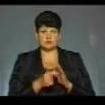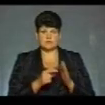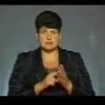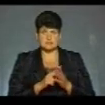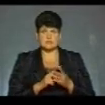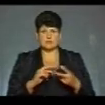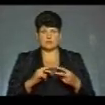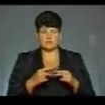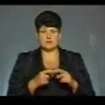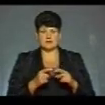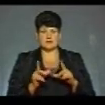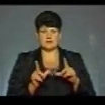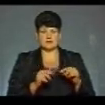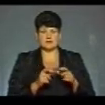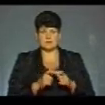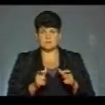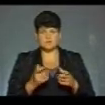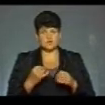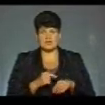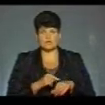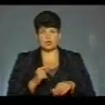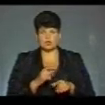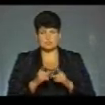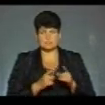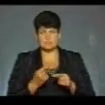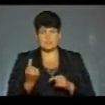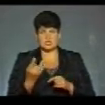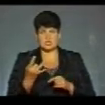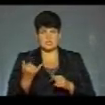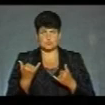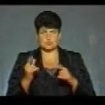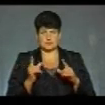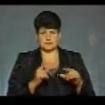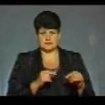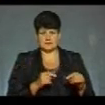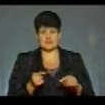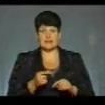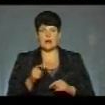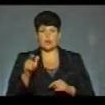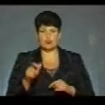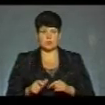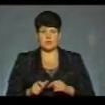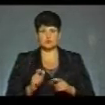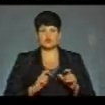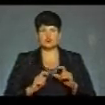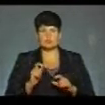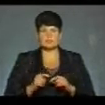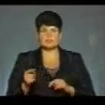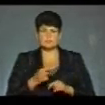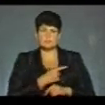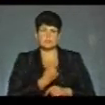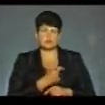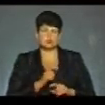поповняли дитині карточку і їхали. Ми ще не відчули зміни, бо ми нині перший раз їдемо. Тернополянка Тетяна Гетьман – студентка Тернопільського